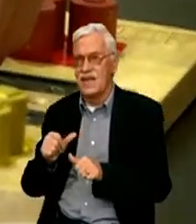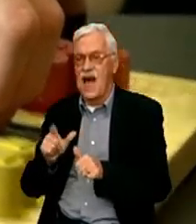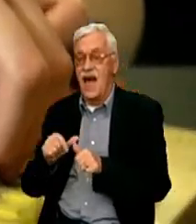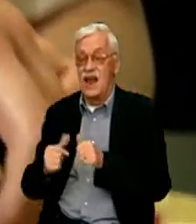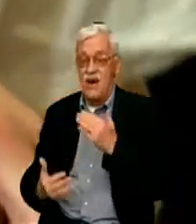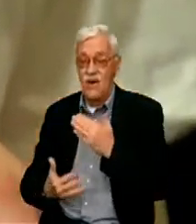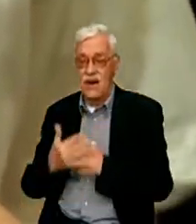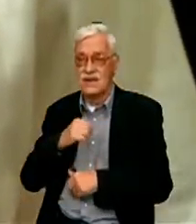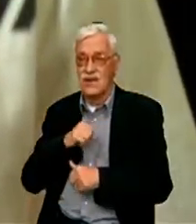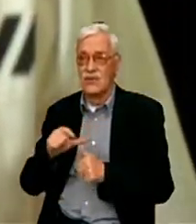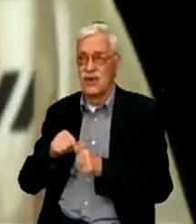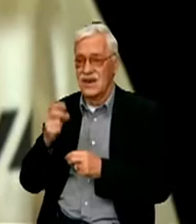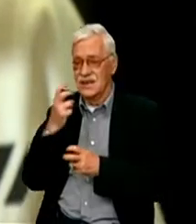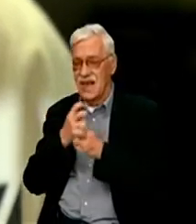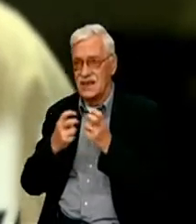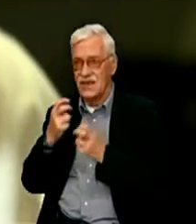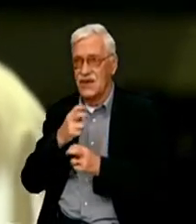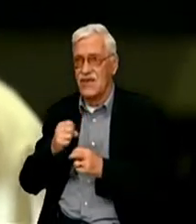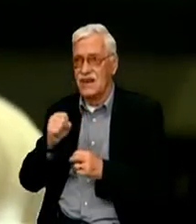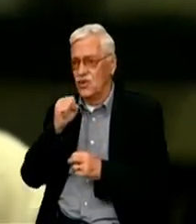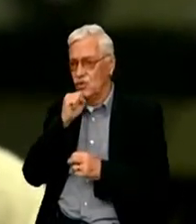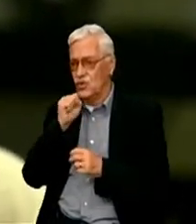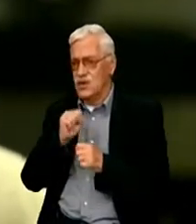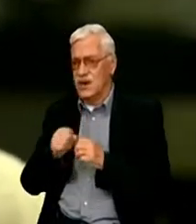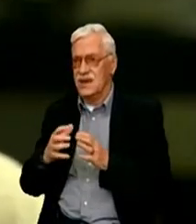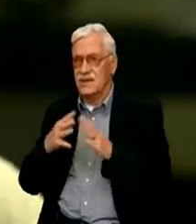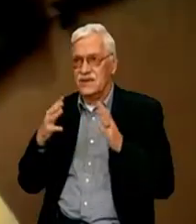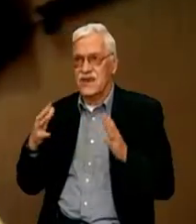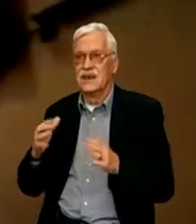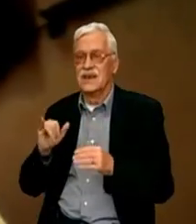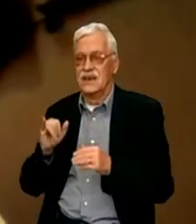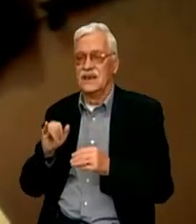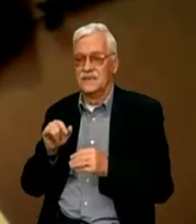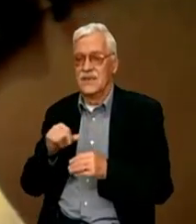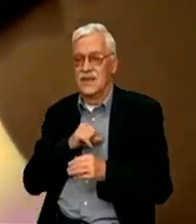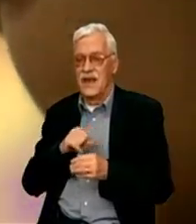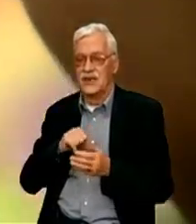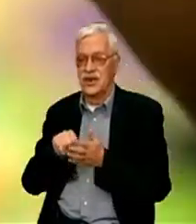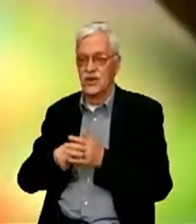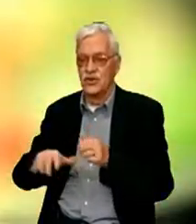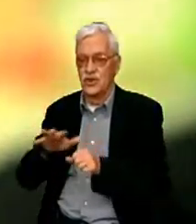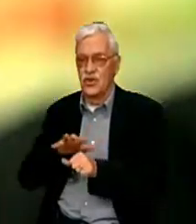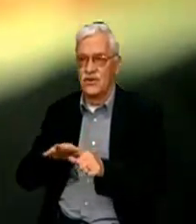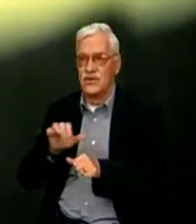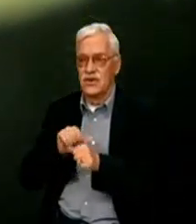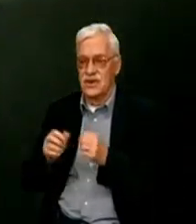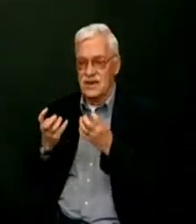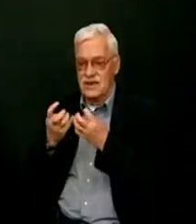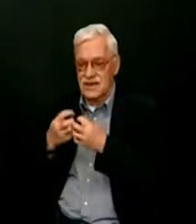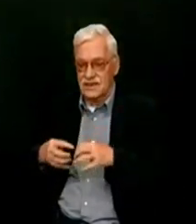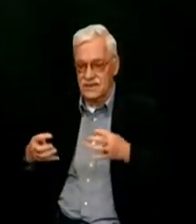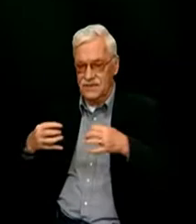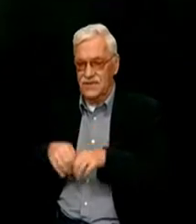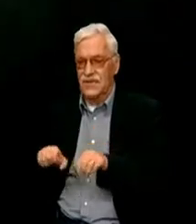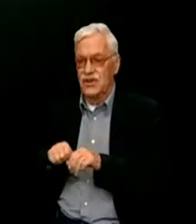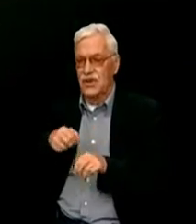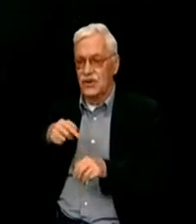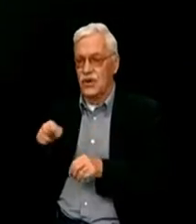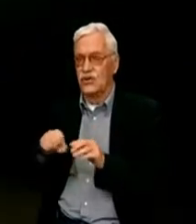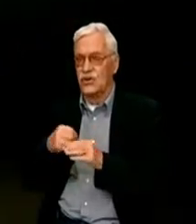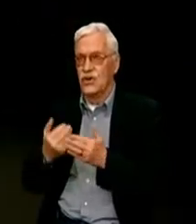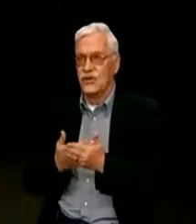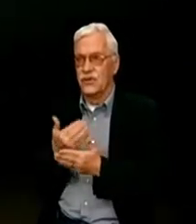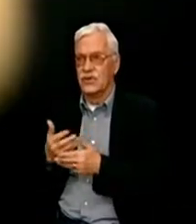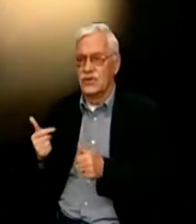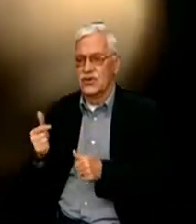że zainteresowanie oburzeń jest tak duże. Jakby nasze środowisko pracy jest na tyle zintegrowane, że doszliśmy do wniosku, że musimy